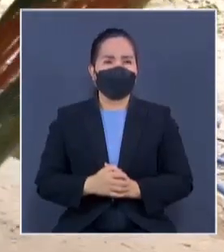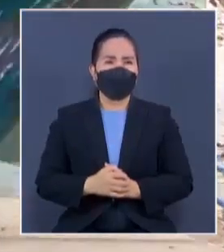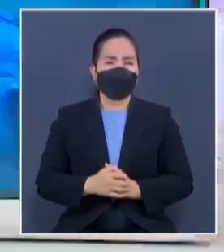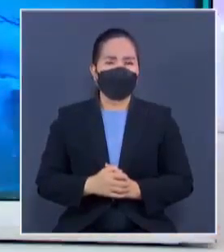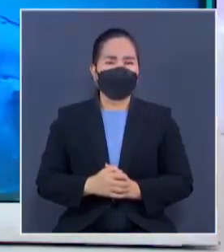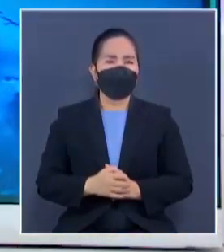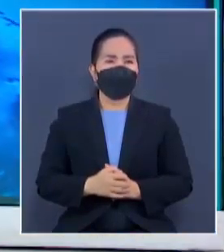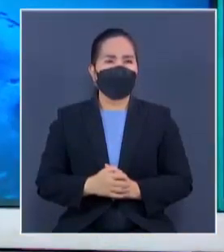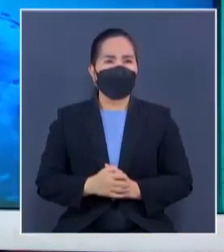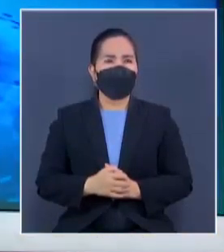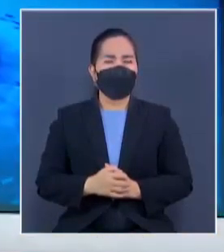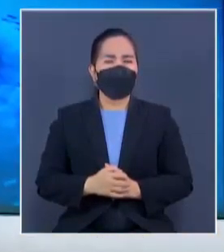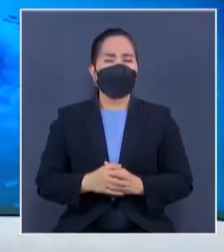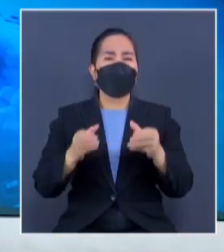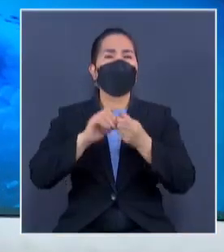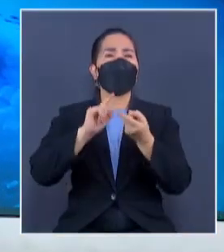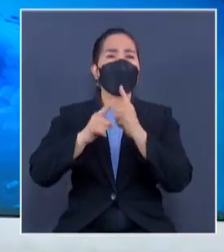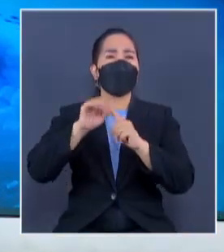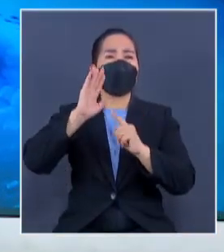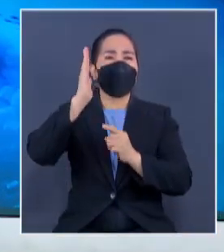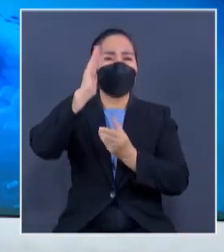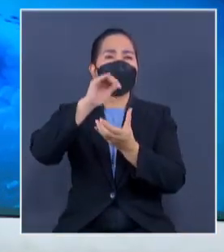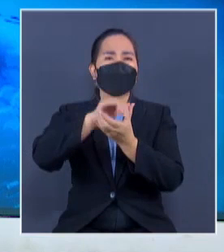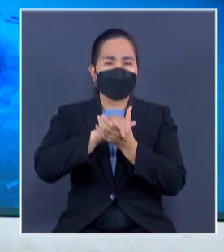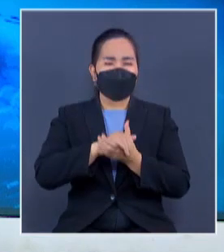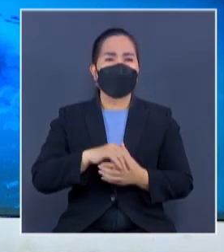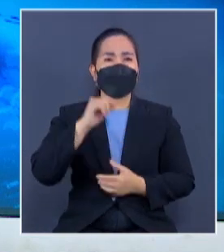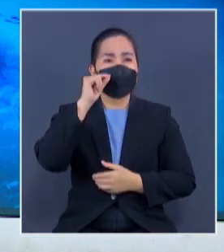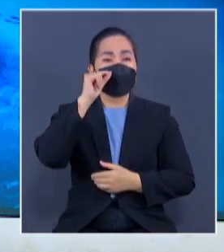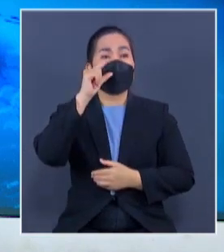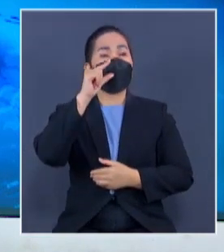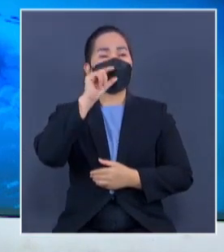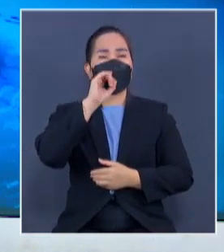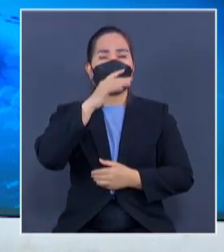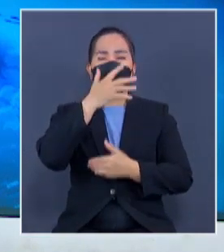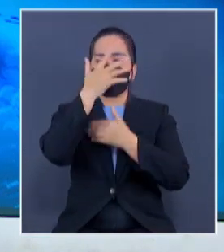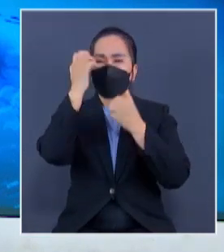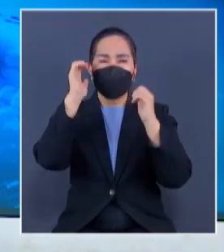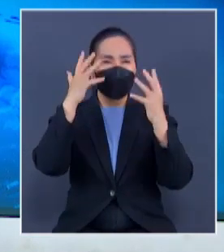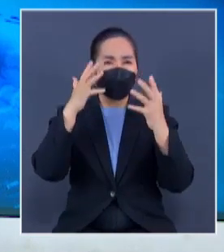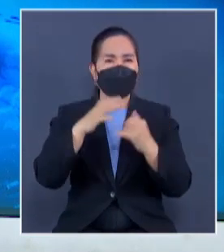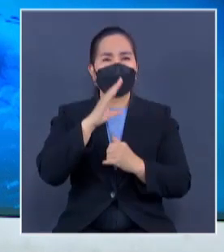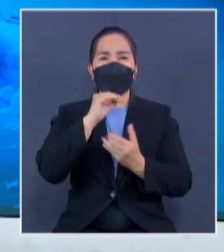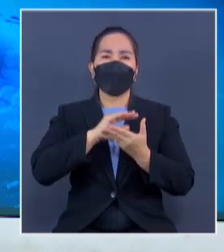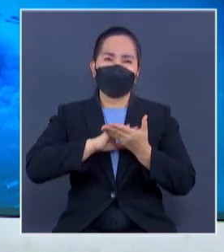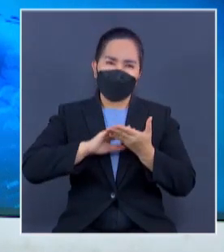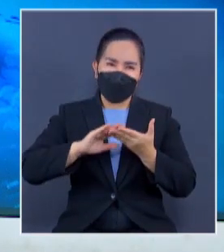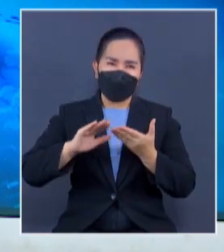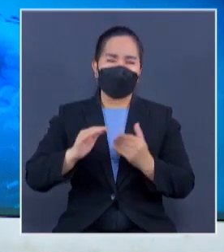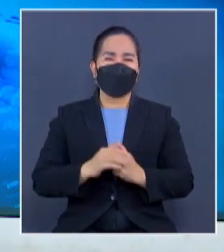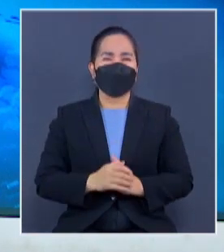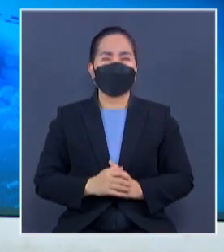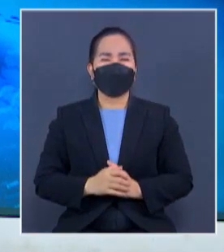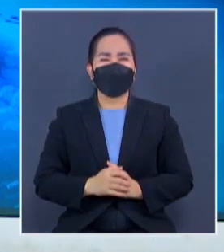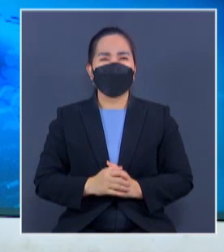หรอ เพื่อนเจ้าบ่าวเพื่อน จะบอกว่าไงเขาเมาได้ไงเขาขึ้นมาเขาบอกว่าไม่ได้เมาไม่ได้เมา แต่เขาสุภาพนะพูดครับทุกคำเลย